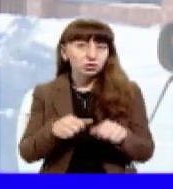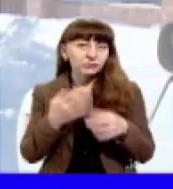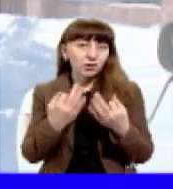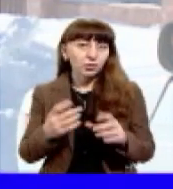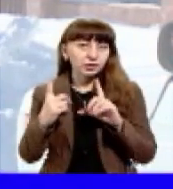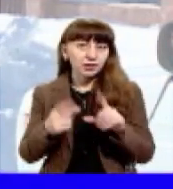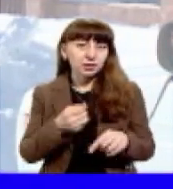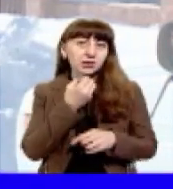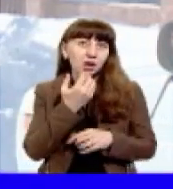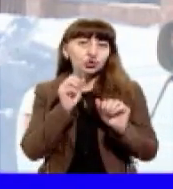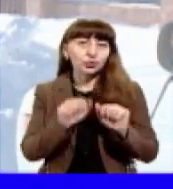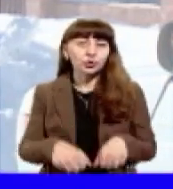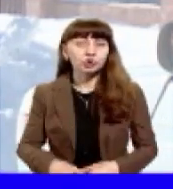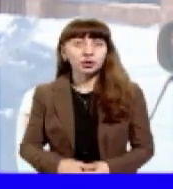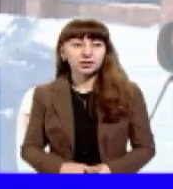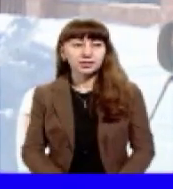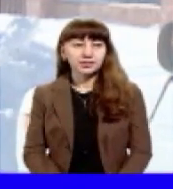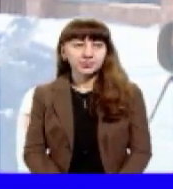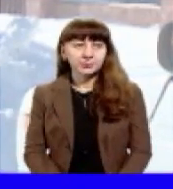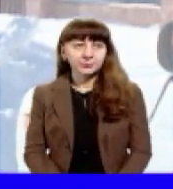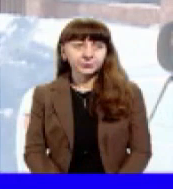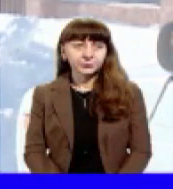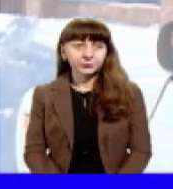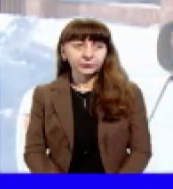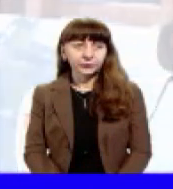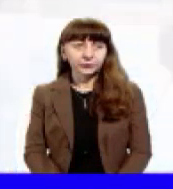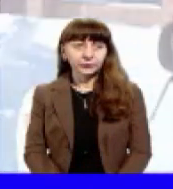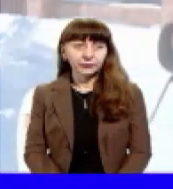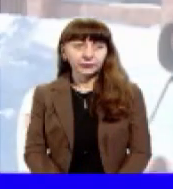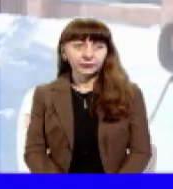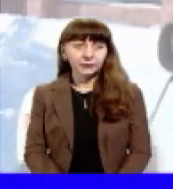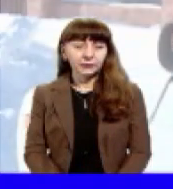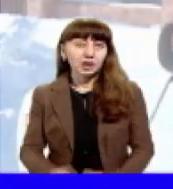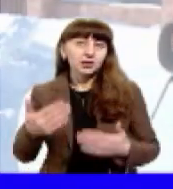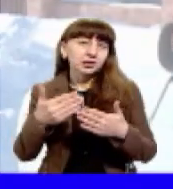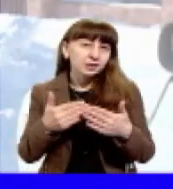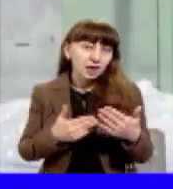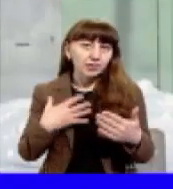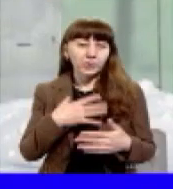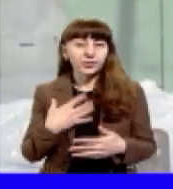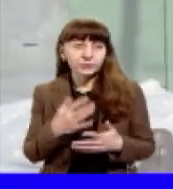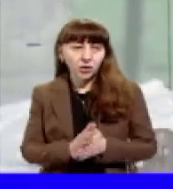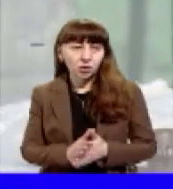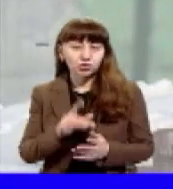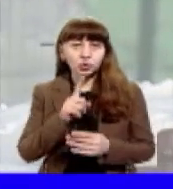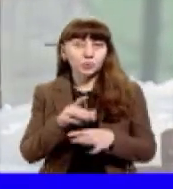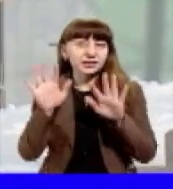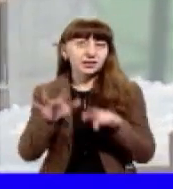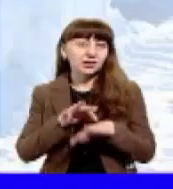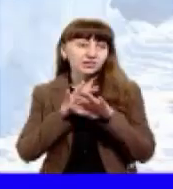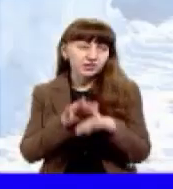ездить можно хорошо. Прекрасно просто, конечно, что все вовремя делают. То есть и заранее побеспокоиться о том, чтобы снег